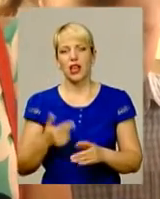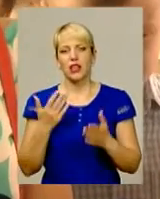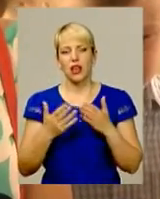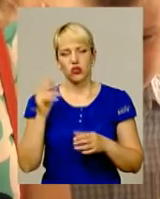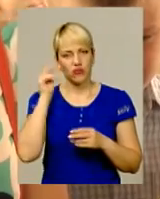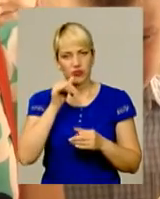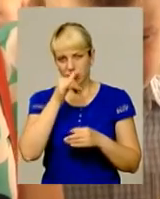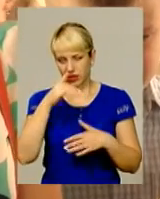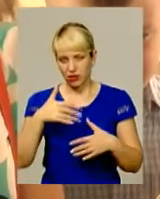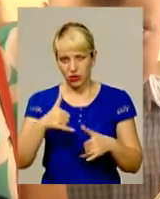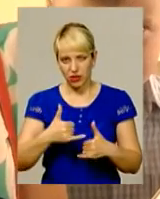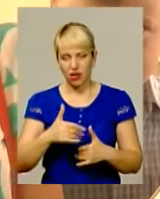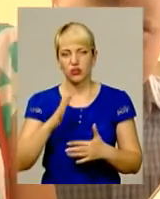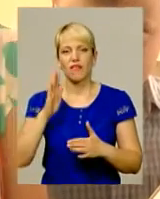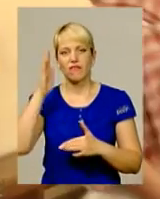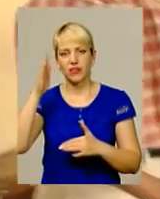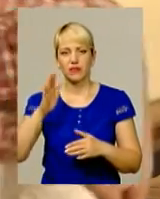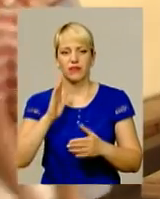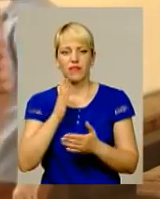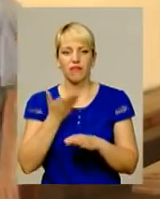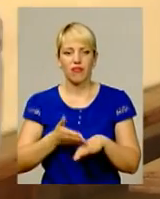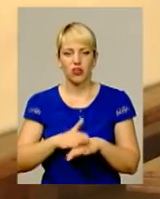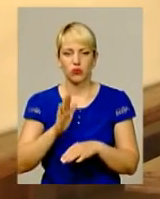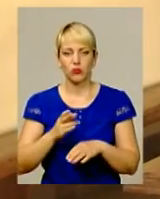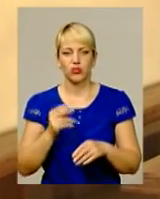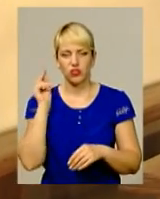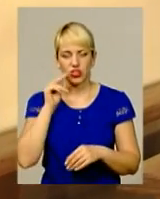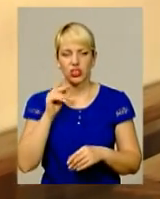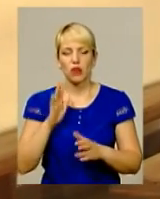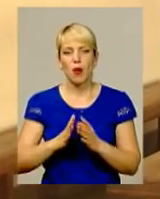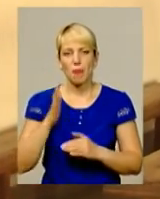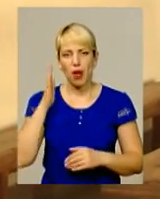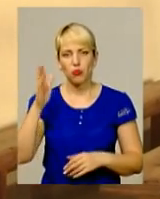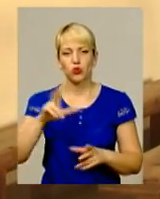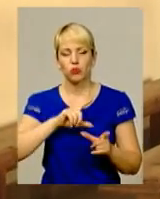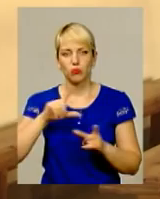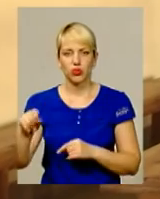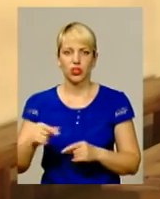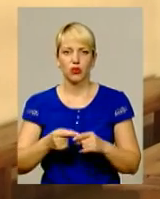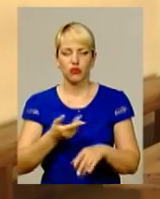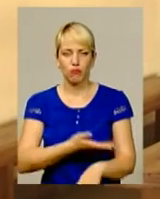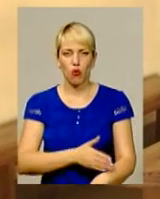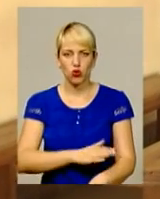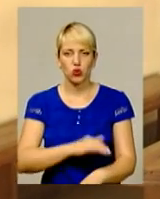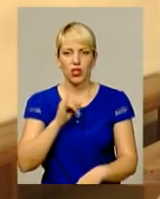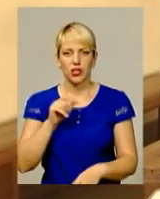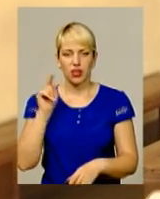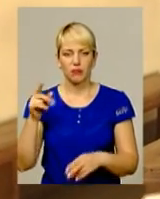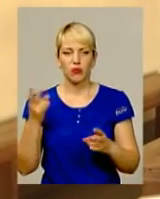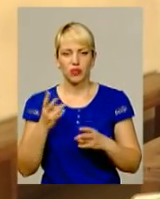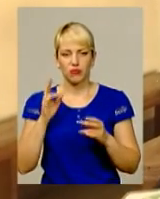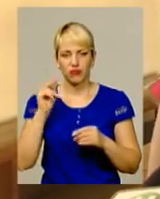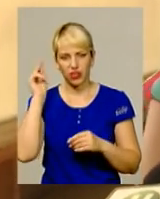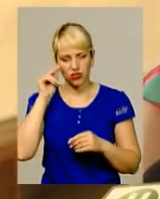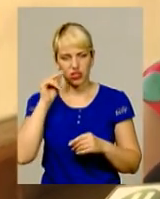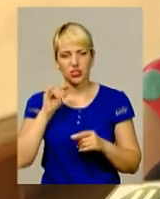зараз, то потім буде дуже важко вчити. Щоб в майбутньому поїхати в Польщу, і там можна було вивчитись,